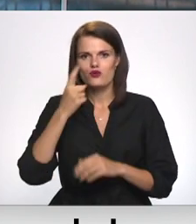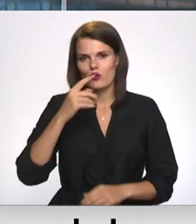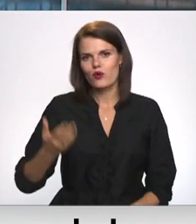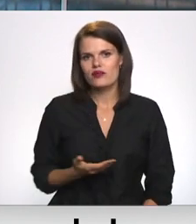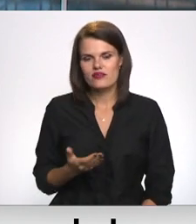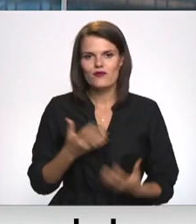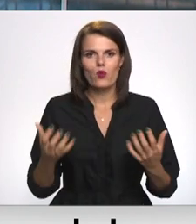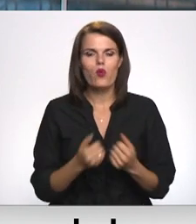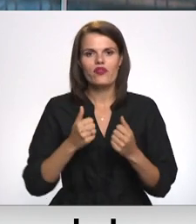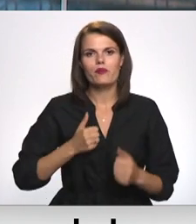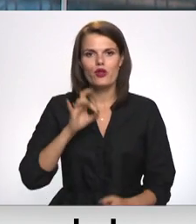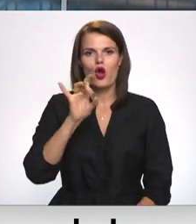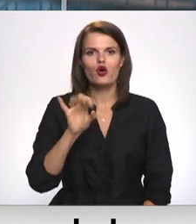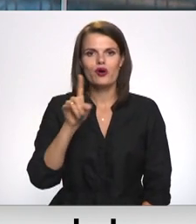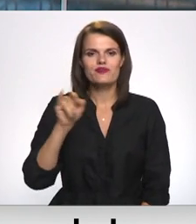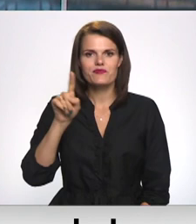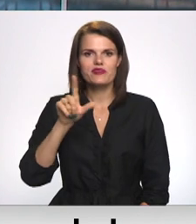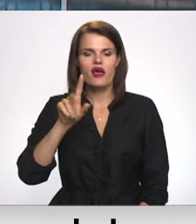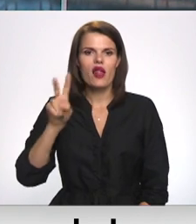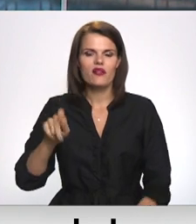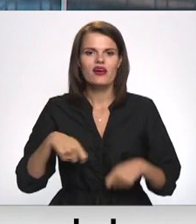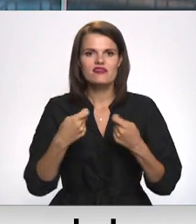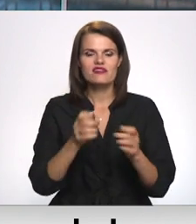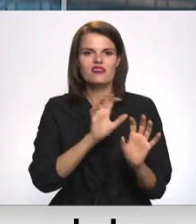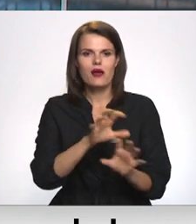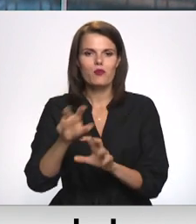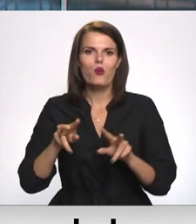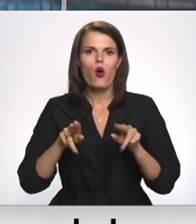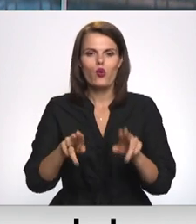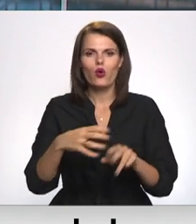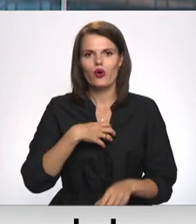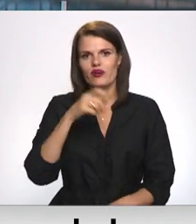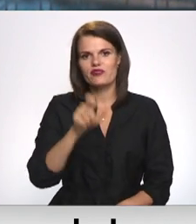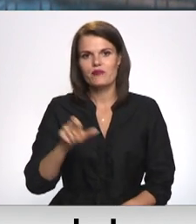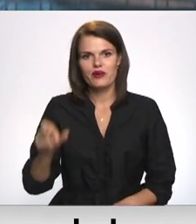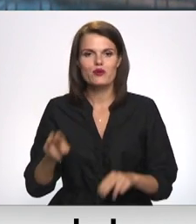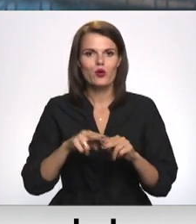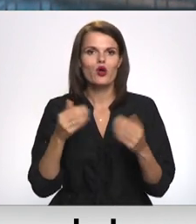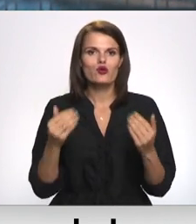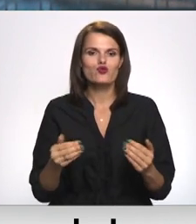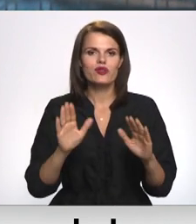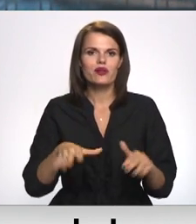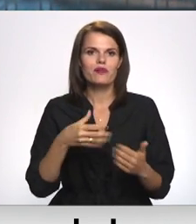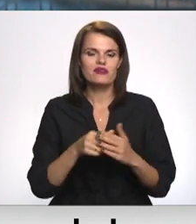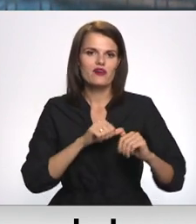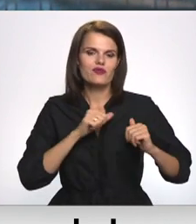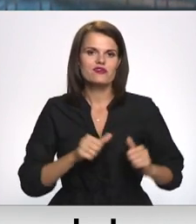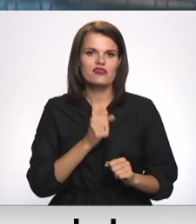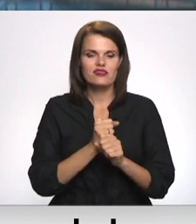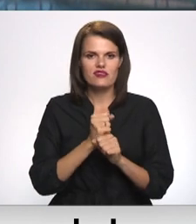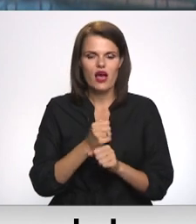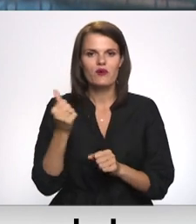LV sniedz aprūpi onkoloģijas pacientiem. Un šodien par savu sirdsdarbu viņi saņēma Eiropas pilsoņu balvas